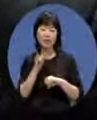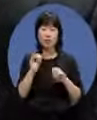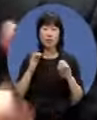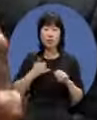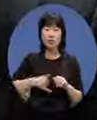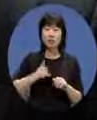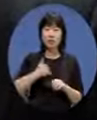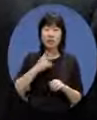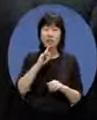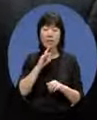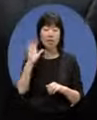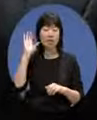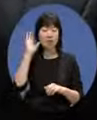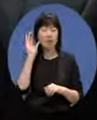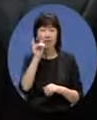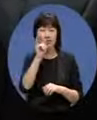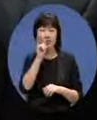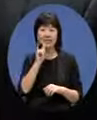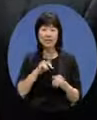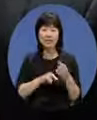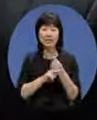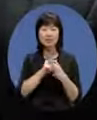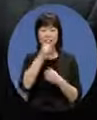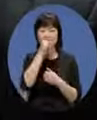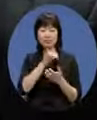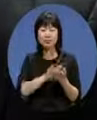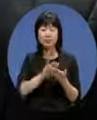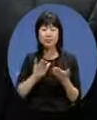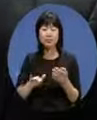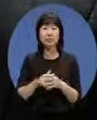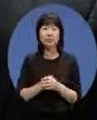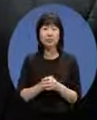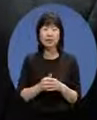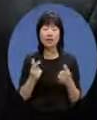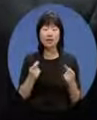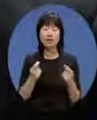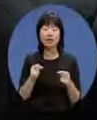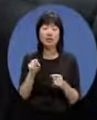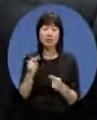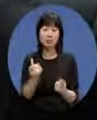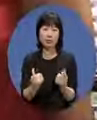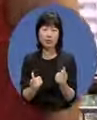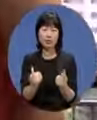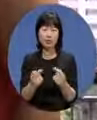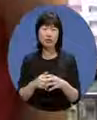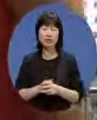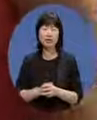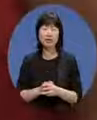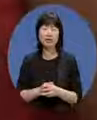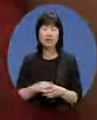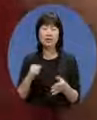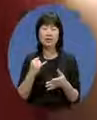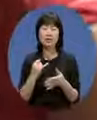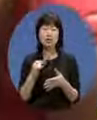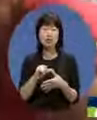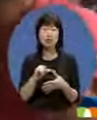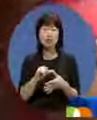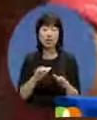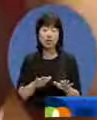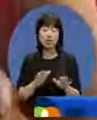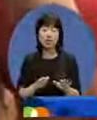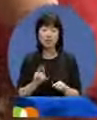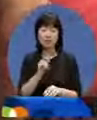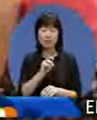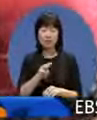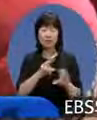또한 내 말을 들어 준다는 의미가 되는 거거든요 그래서 그렇게 하시는 것보다는 진야이 테리비